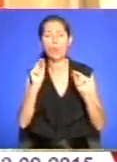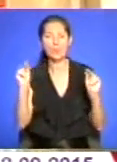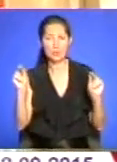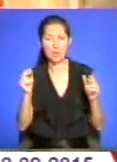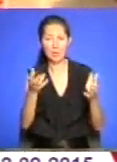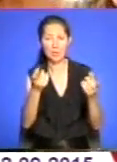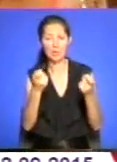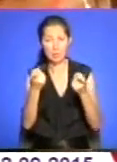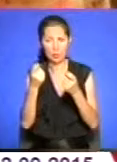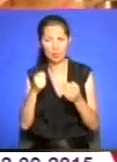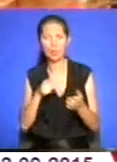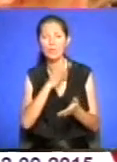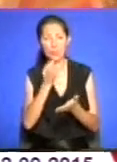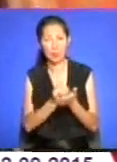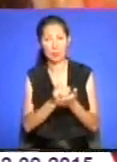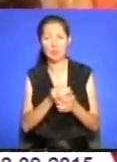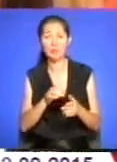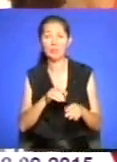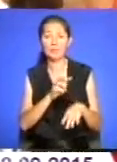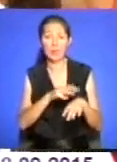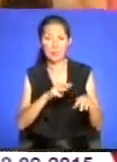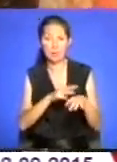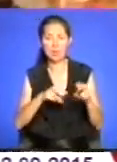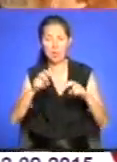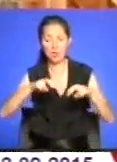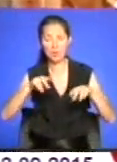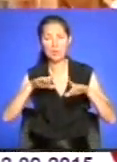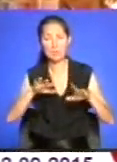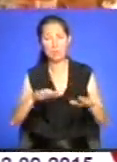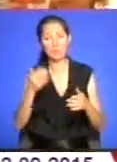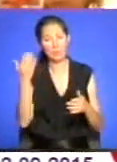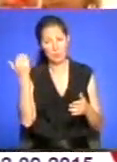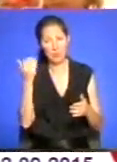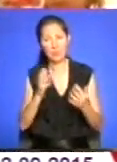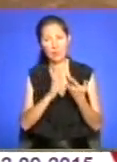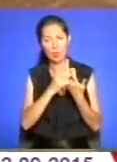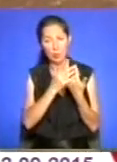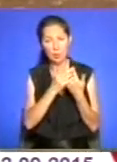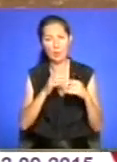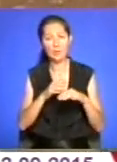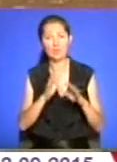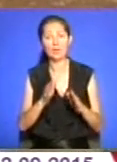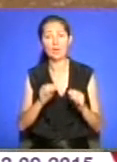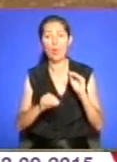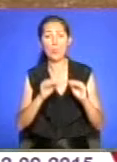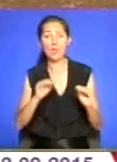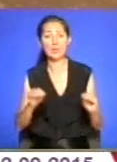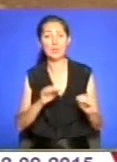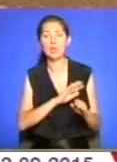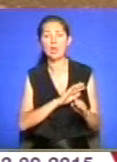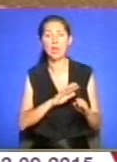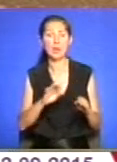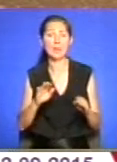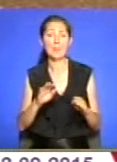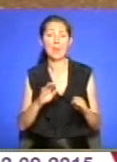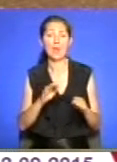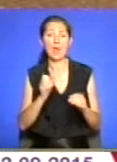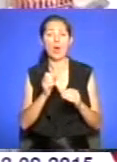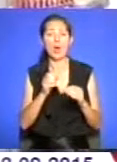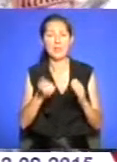Силові структури розслідують справу. За попередніми підрахунками, лише обладнання недоукомплектоване на понад мільйон